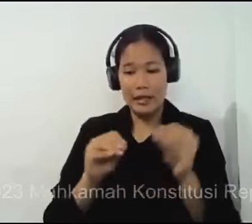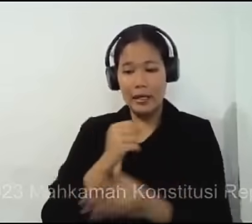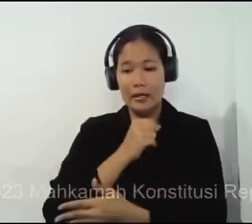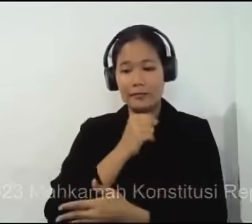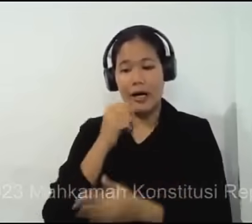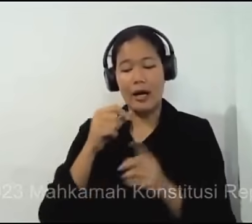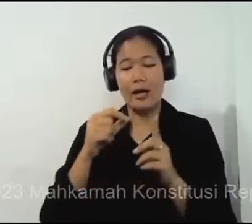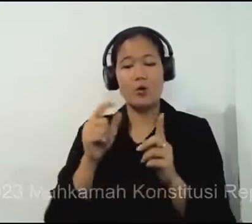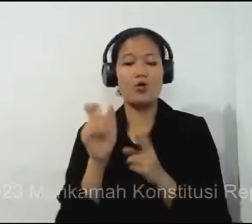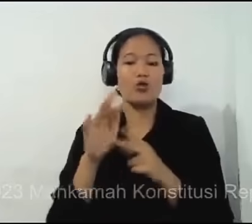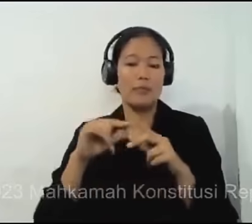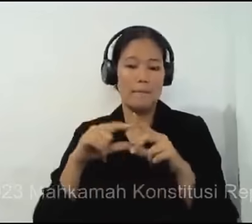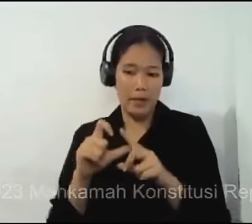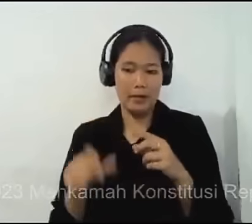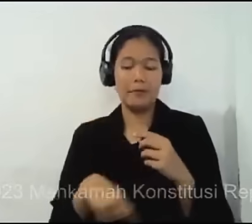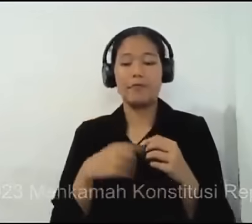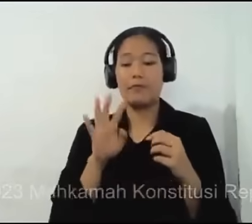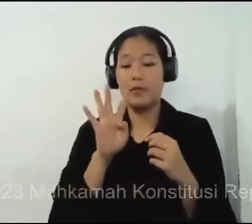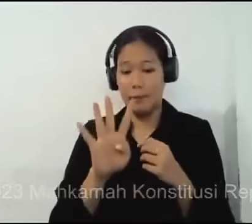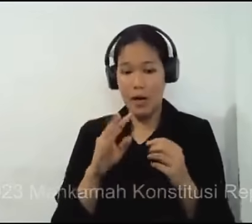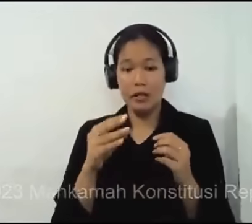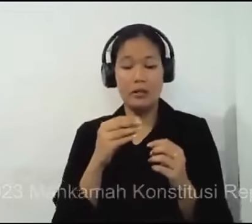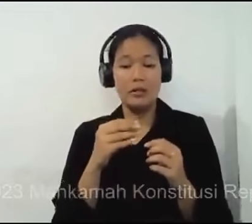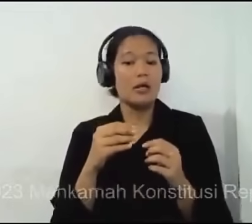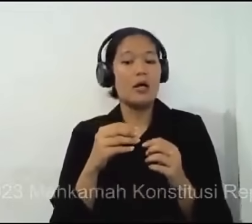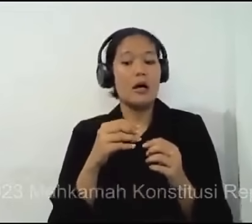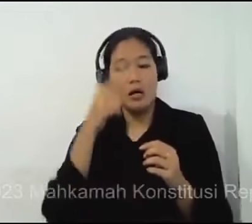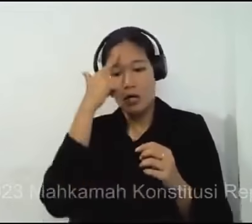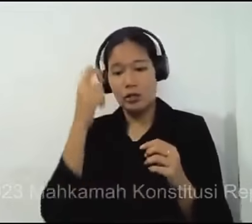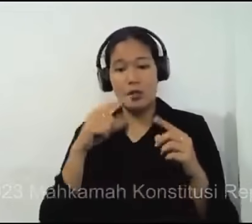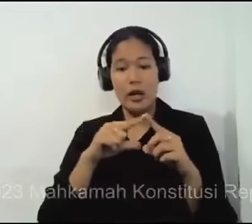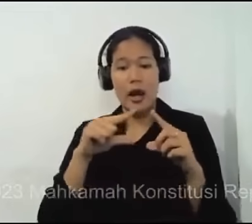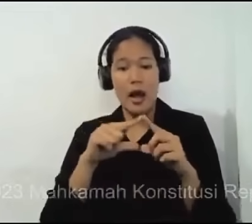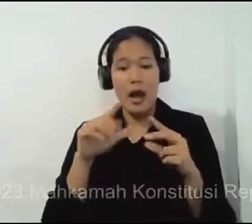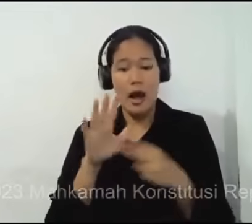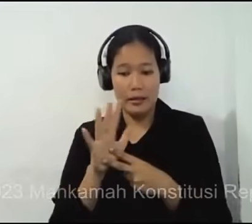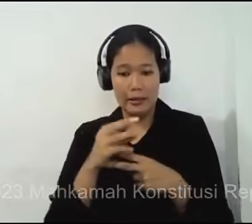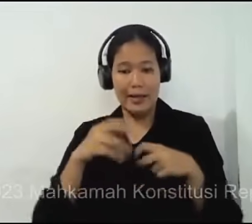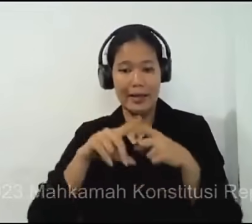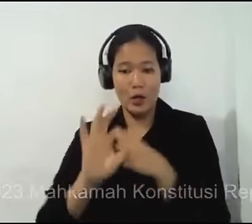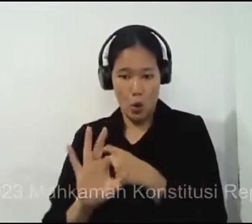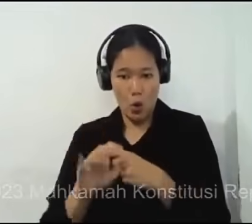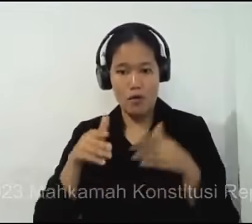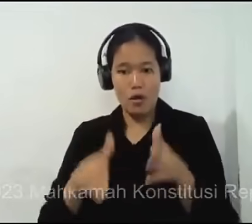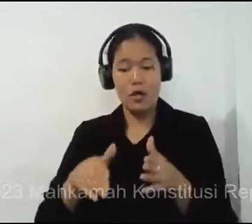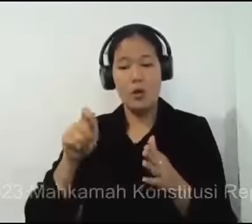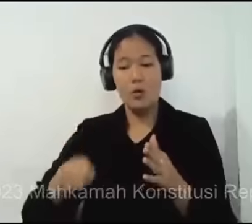4 Dr Eko Widiarto Fakultas Hukum Universitas